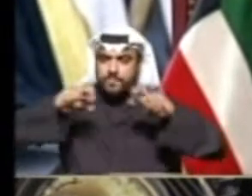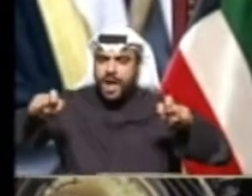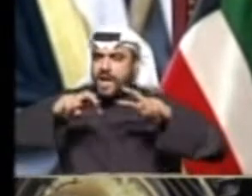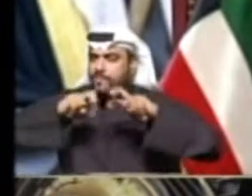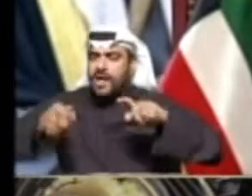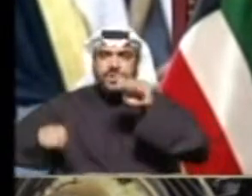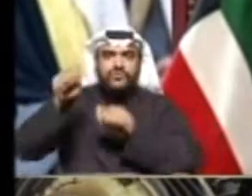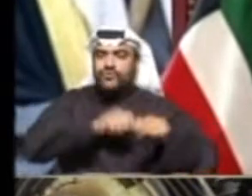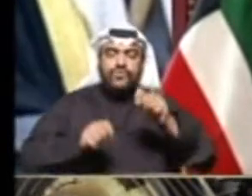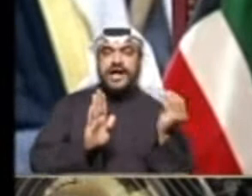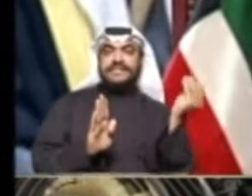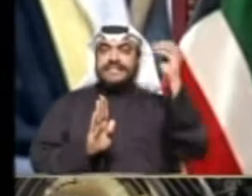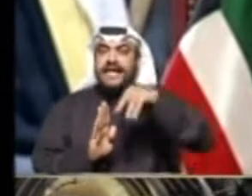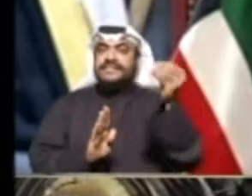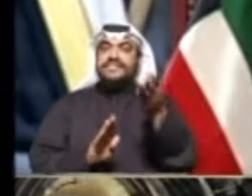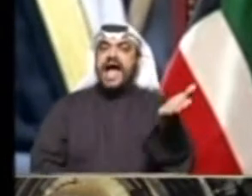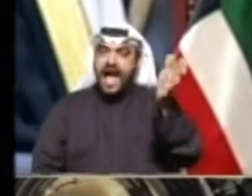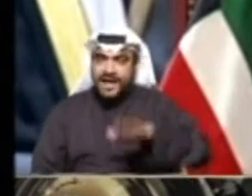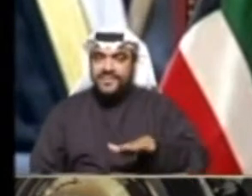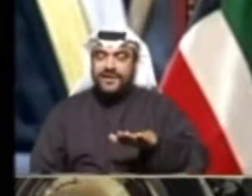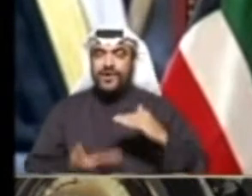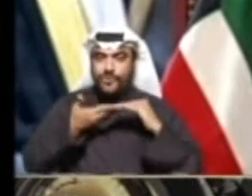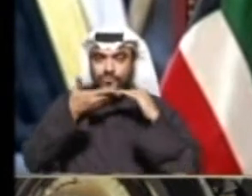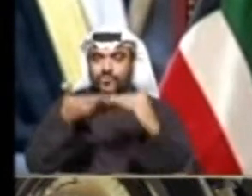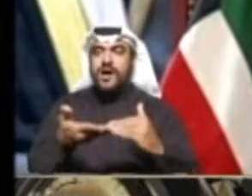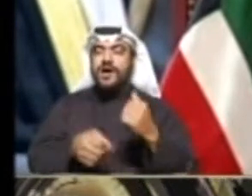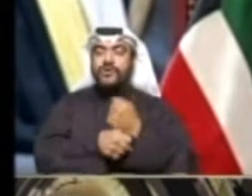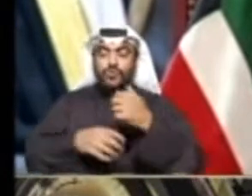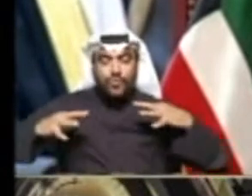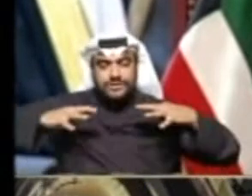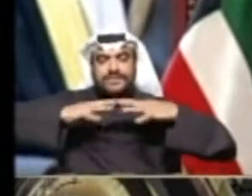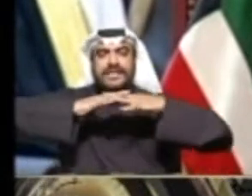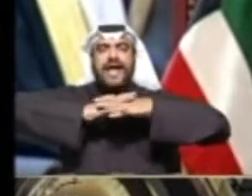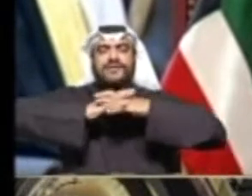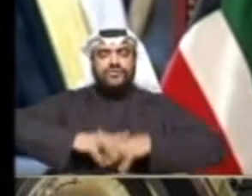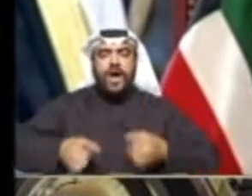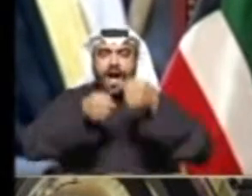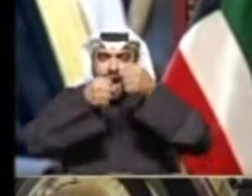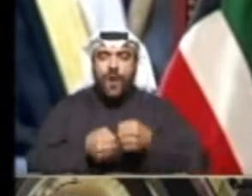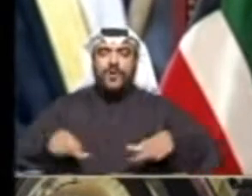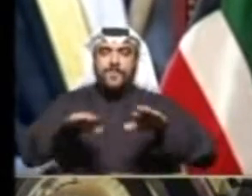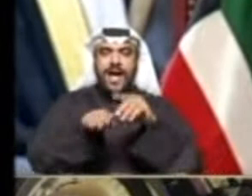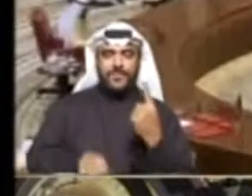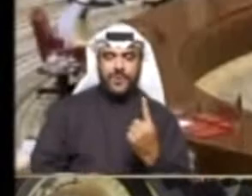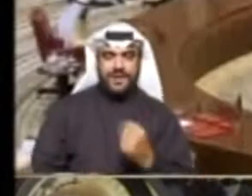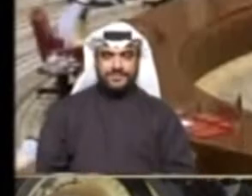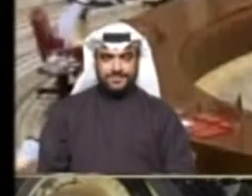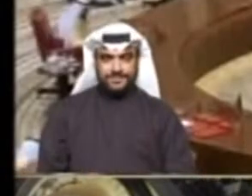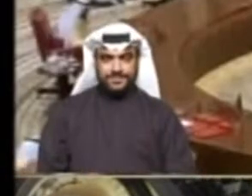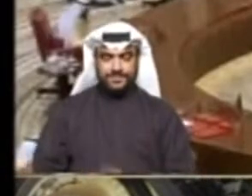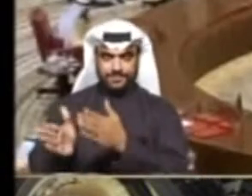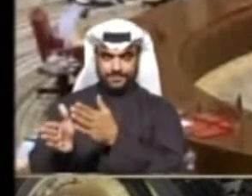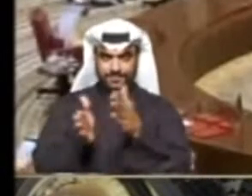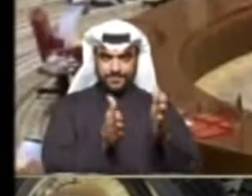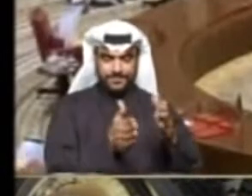ما يعزز هذه المسيرة ويضاعف من اللحمة بين أبناء دول المجلس.